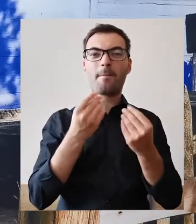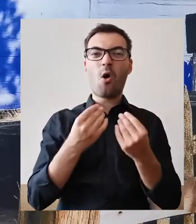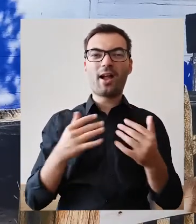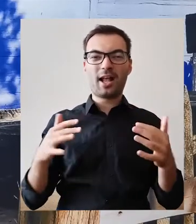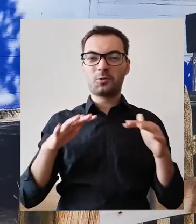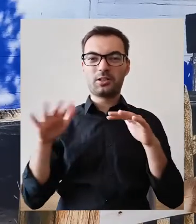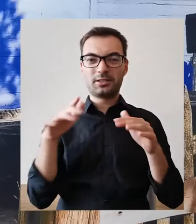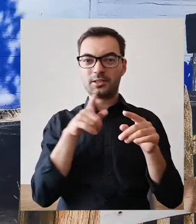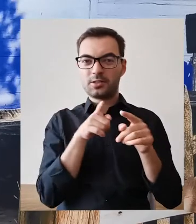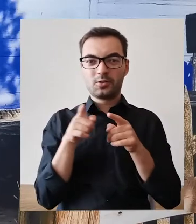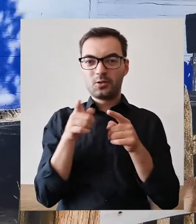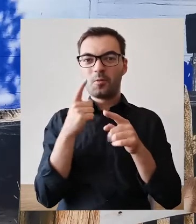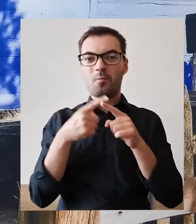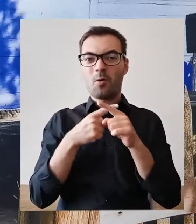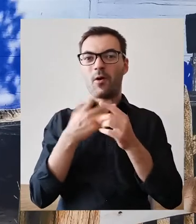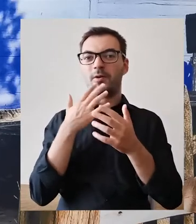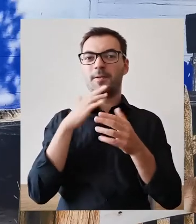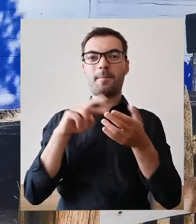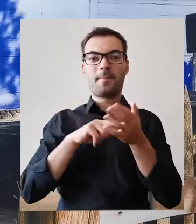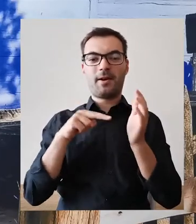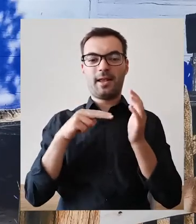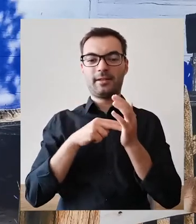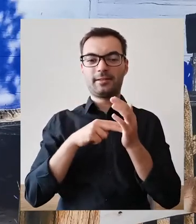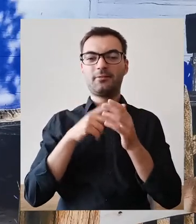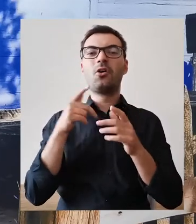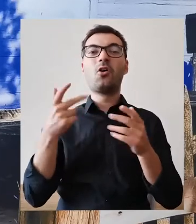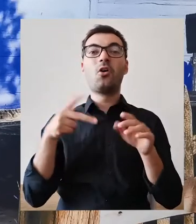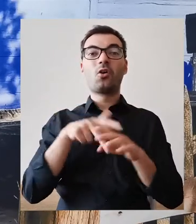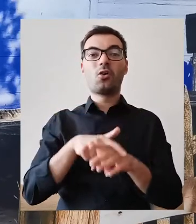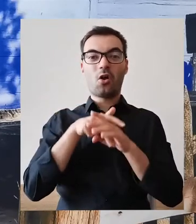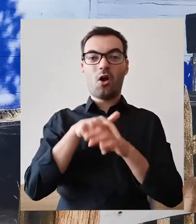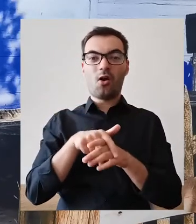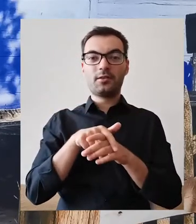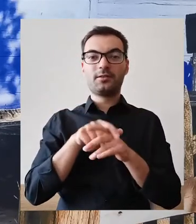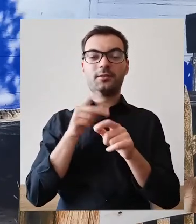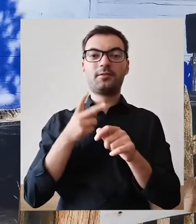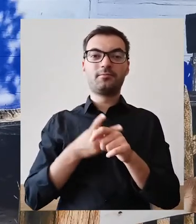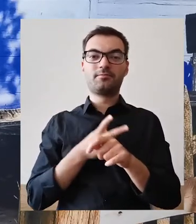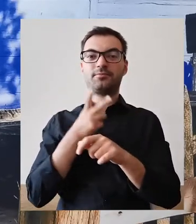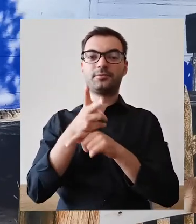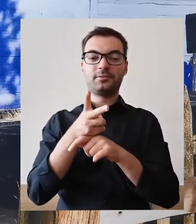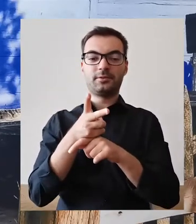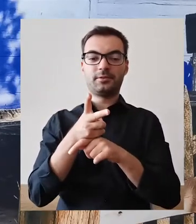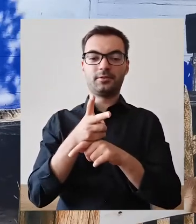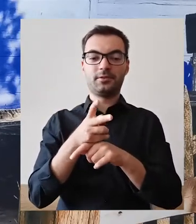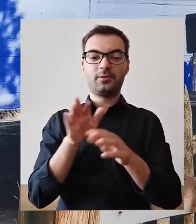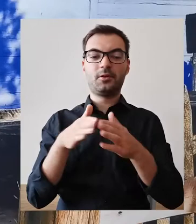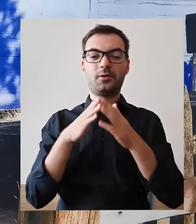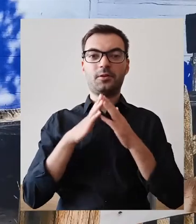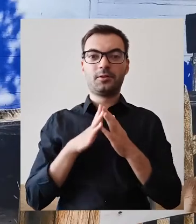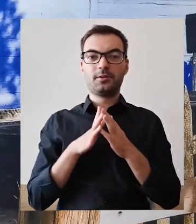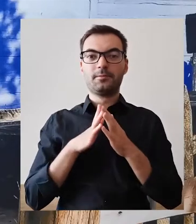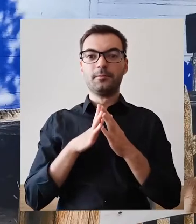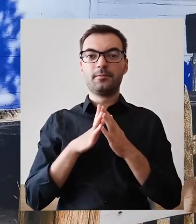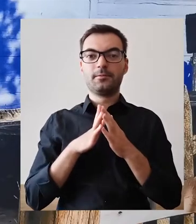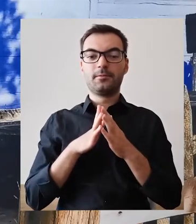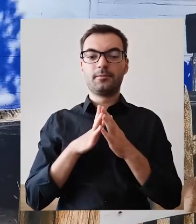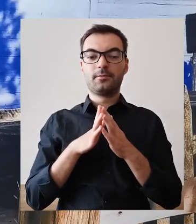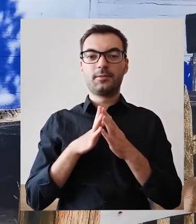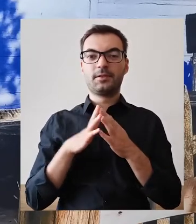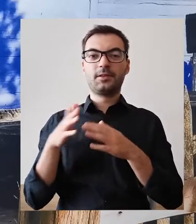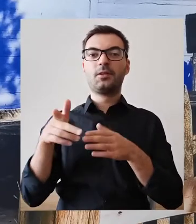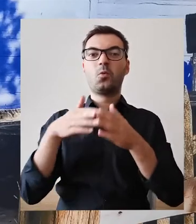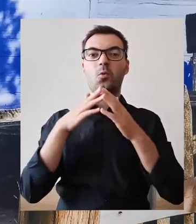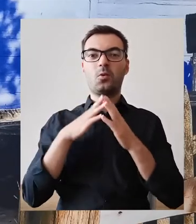już szykować się zaczęli dla swoich lekkich krążownikach przedostać się do ukrytego wśród mokradeł